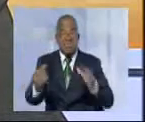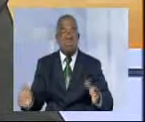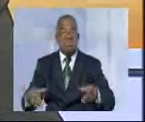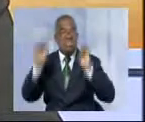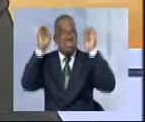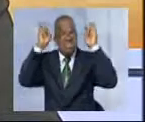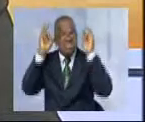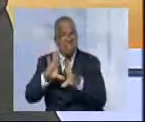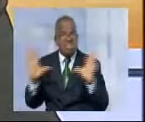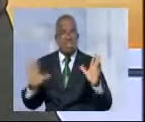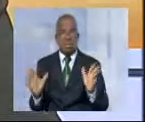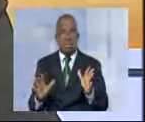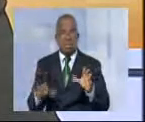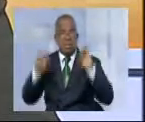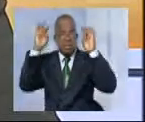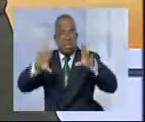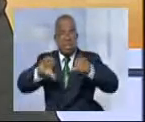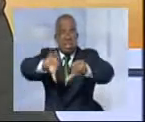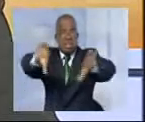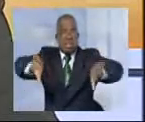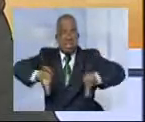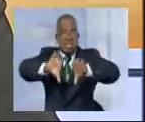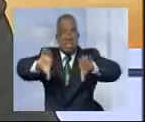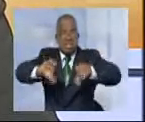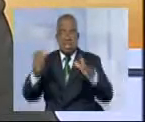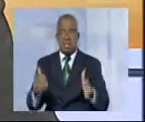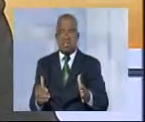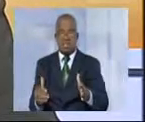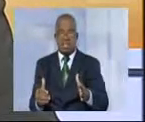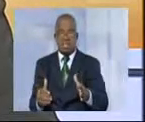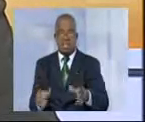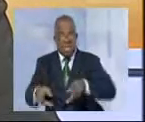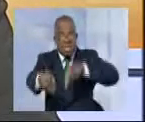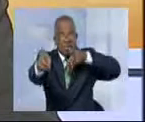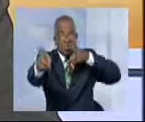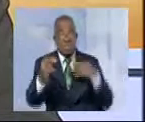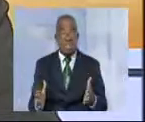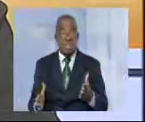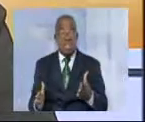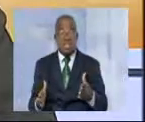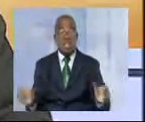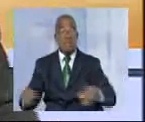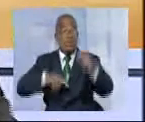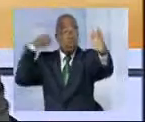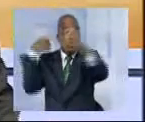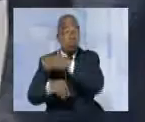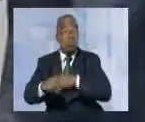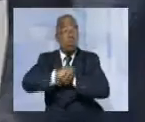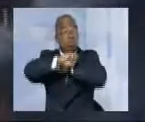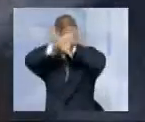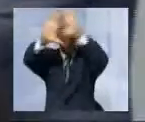28 pays de l'OTAN réunis à Bruxelles ont réaffirmé leur vigilance face à l'aggravation du conflit syrien.